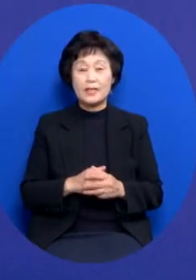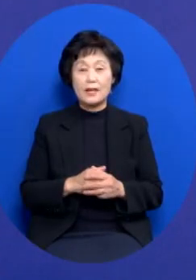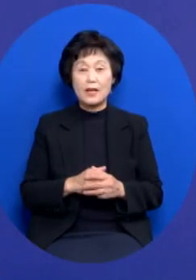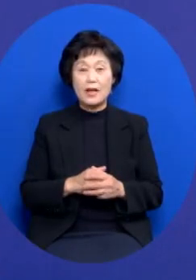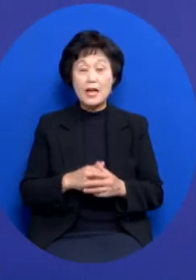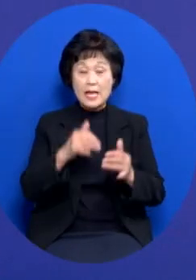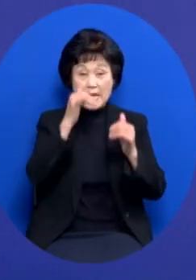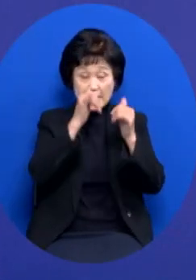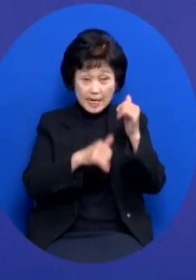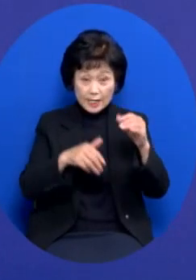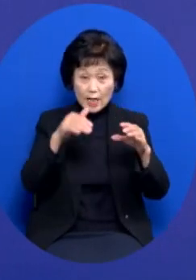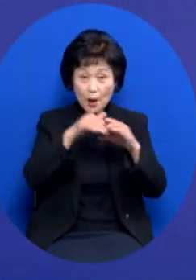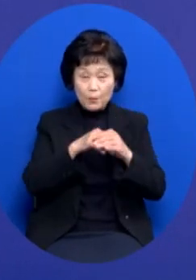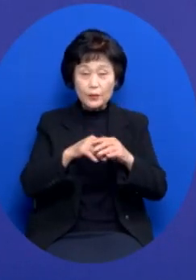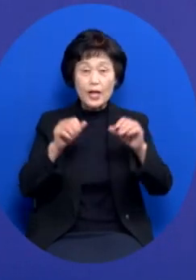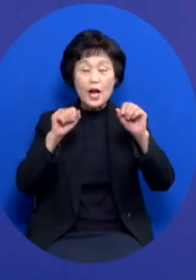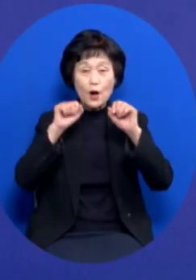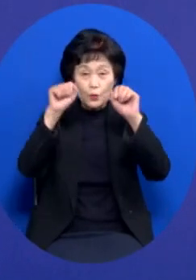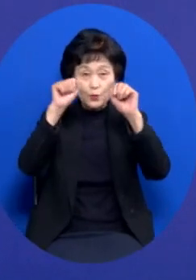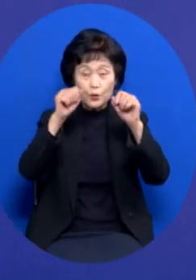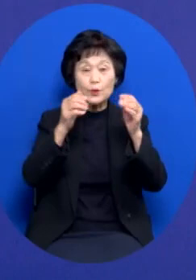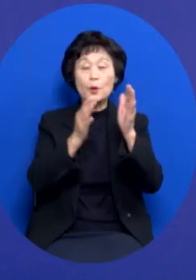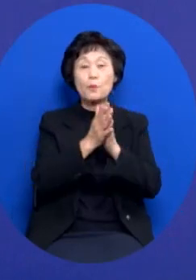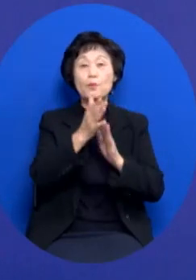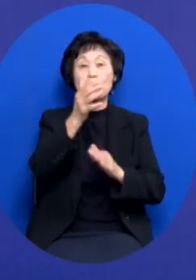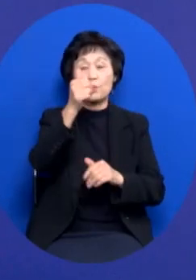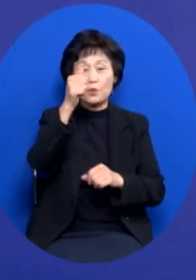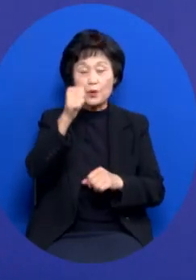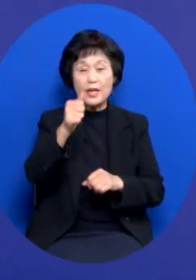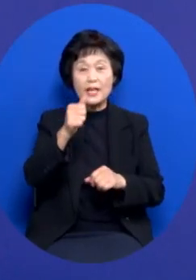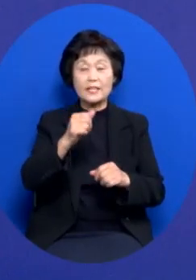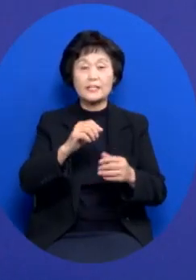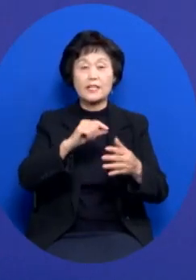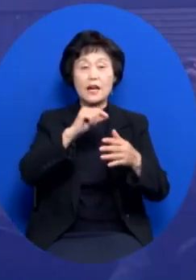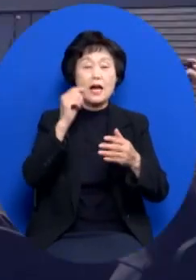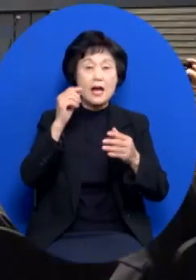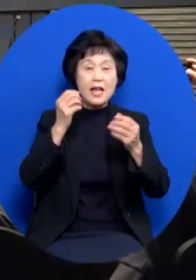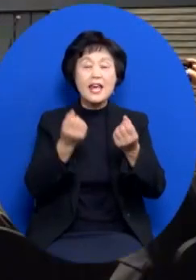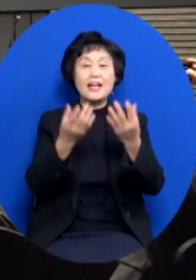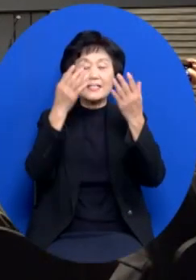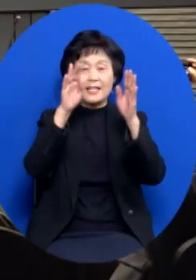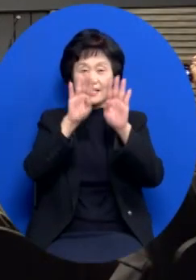대한민국 역사문화운동본부가 창립 10주년을 맞아 콘퍼런스를 개최했습니다.